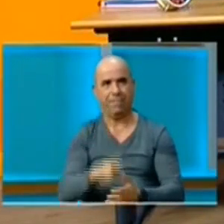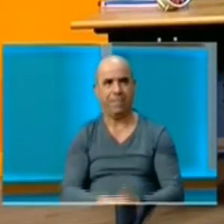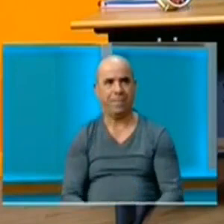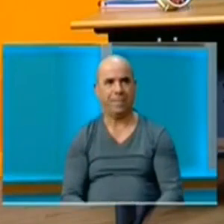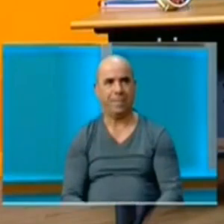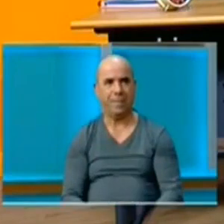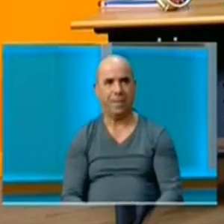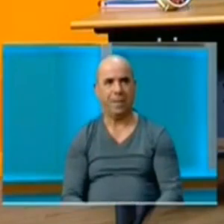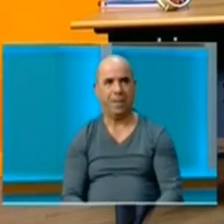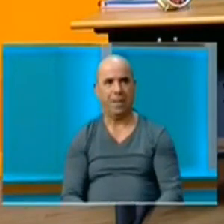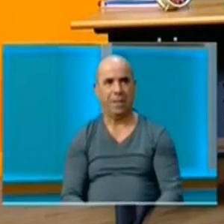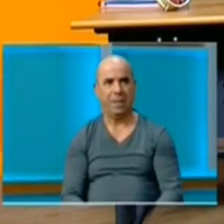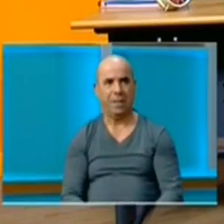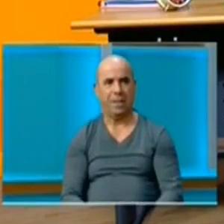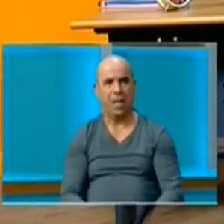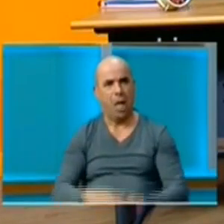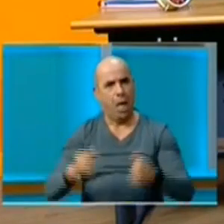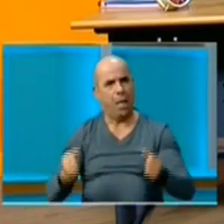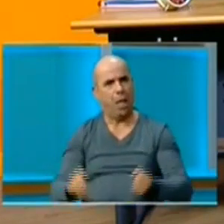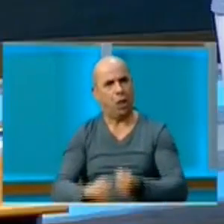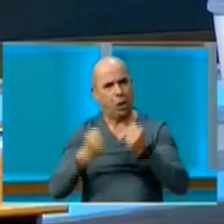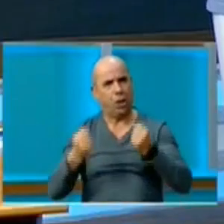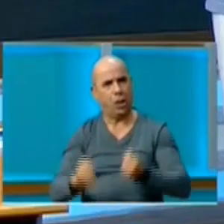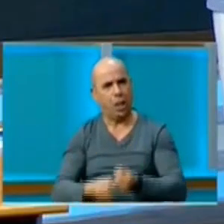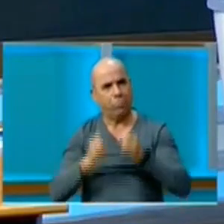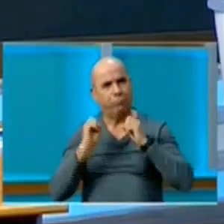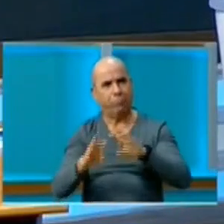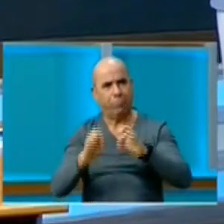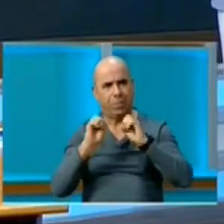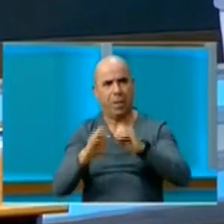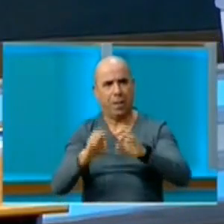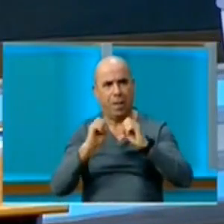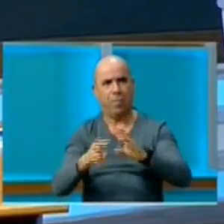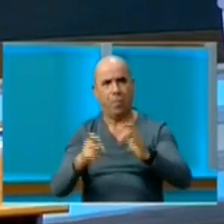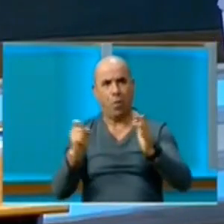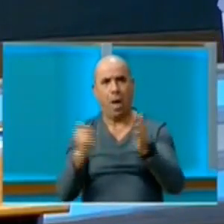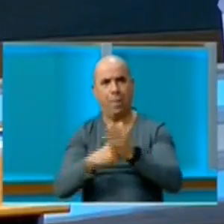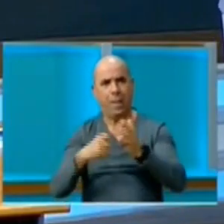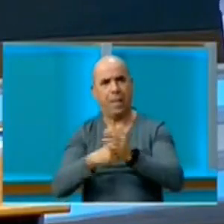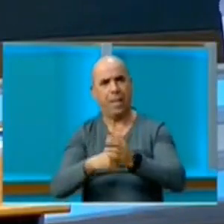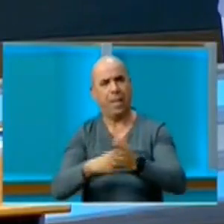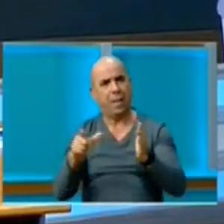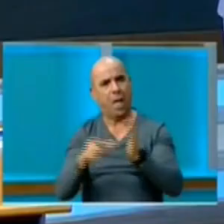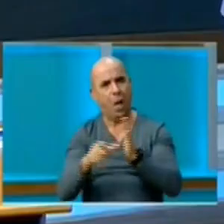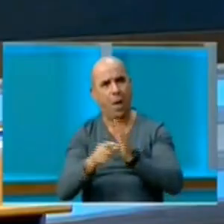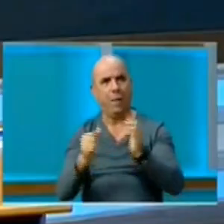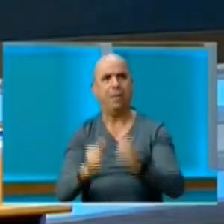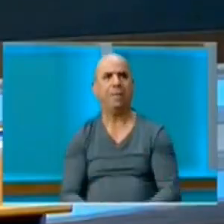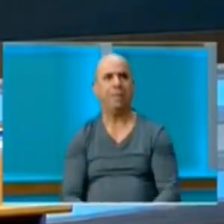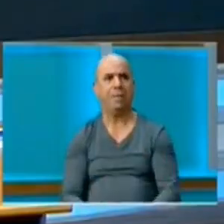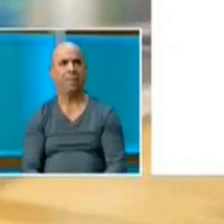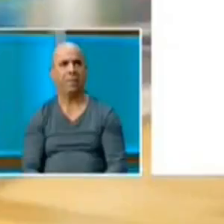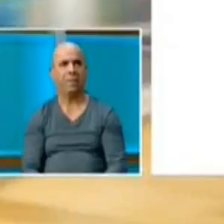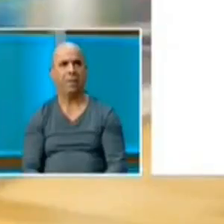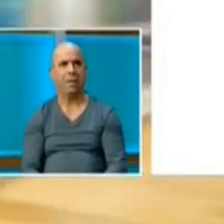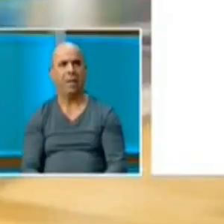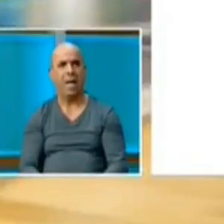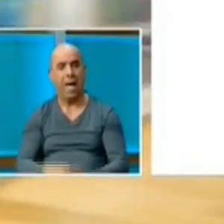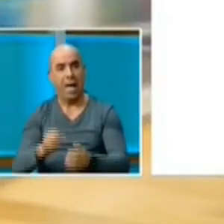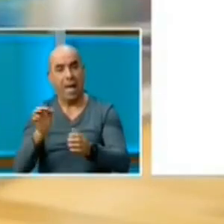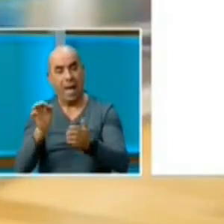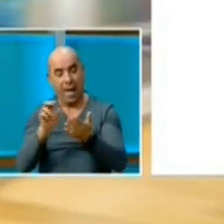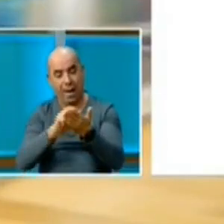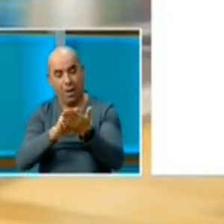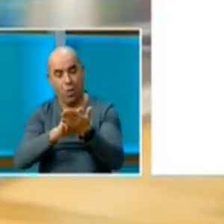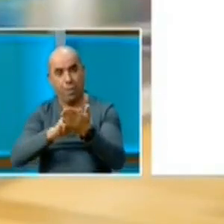إذن لدينا نشاط تدريبي حتى نطبق هذه القواعد فيما يلي. أتمم